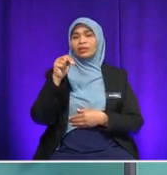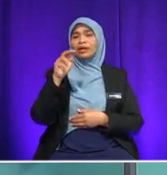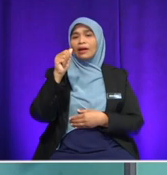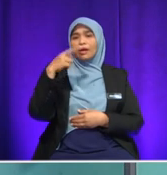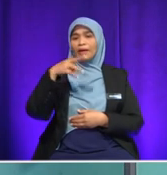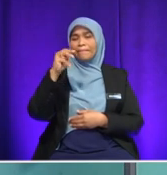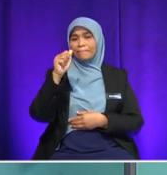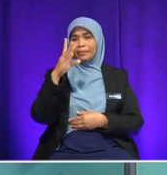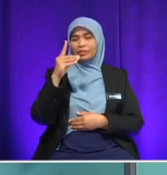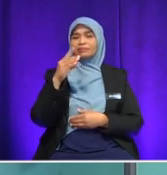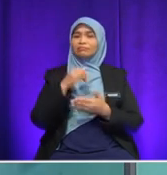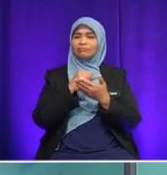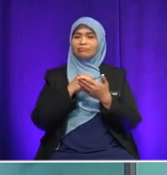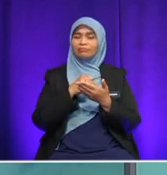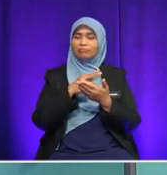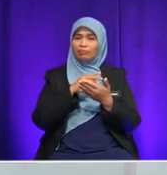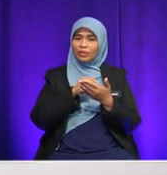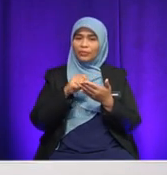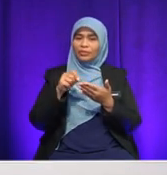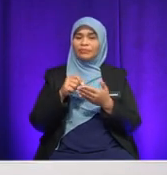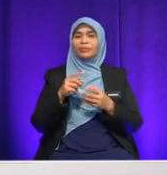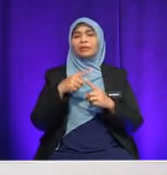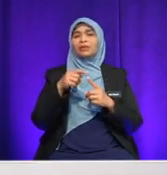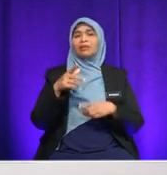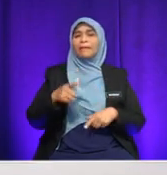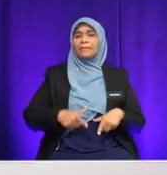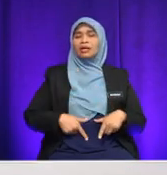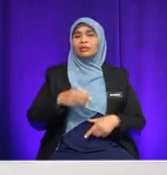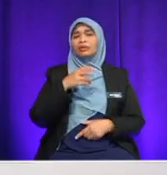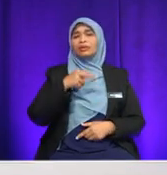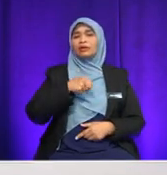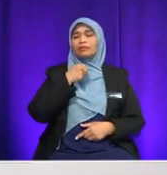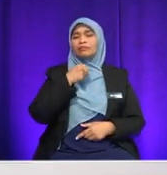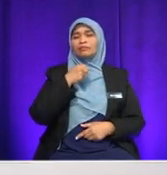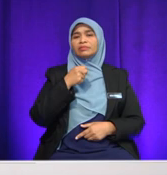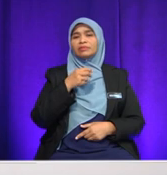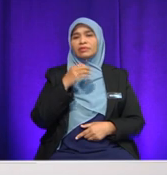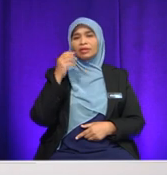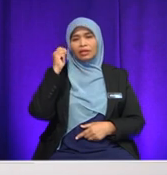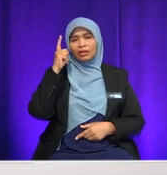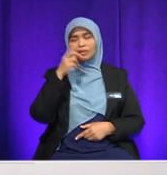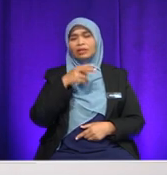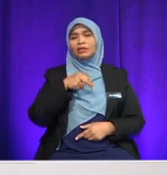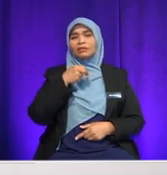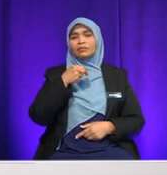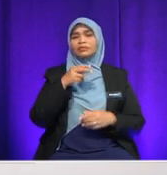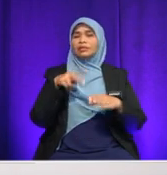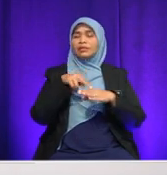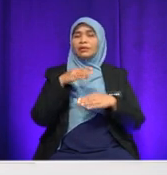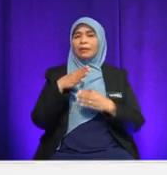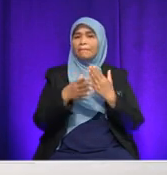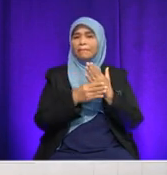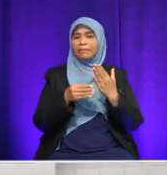penulis kepada cerpen itu sendiri. Bila perut dan nafsu dan akal naik minyak, hati jadi kosong. Bila hati